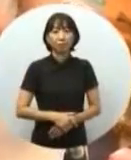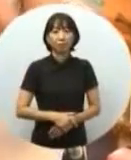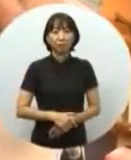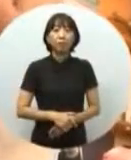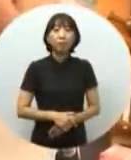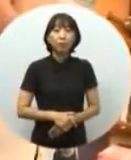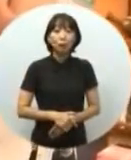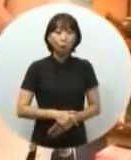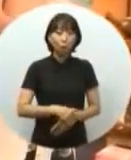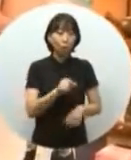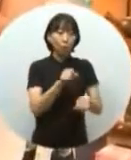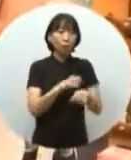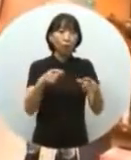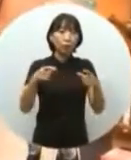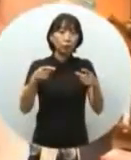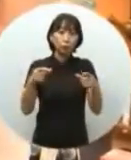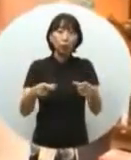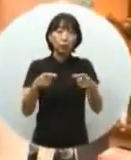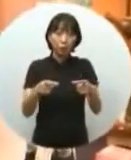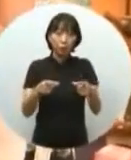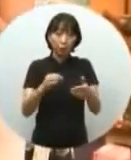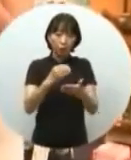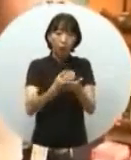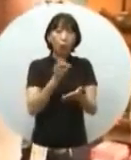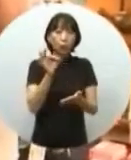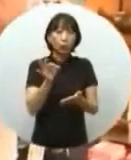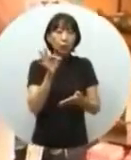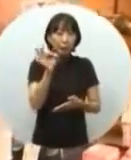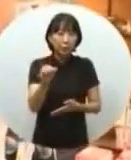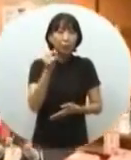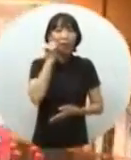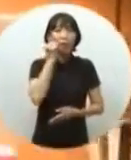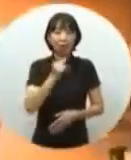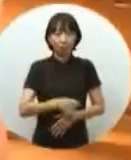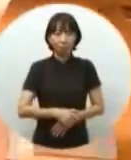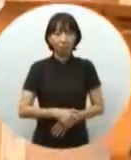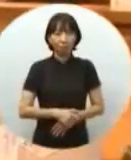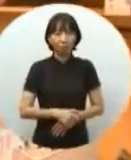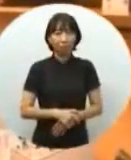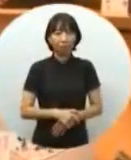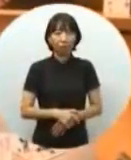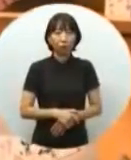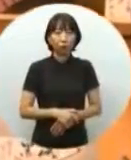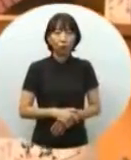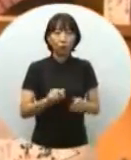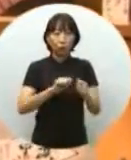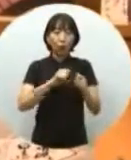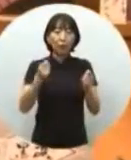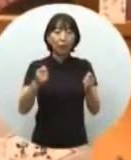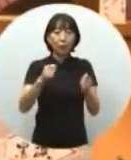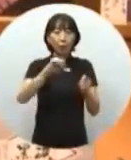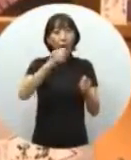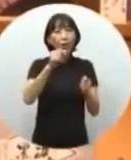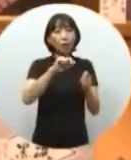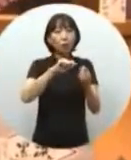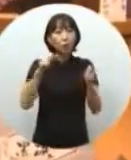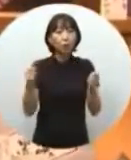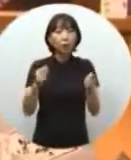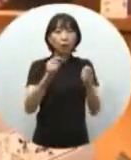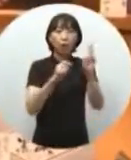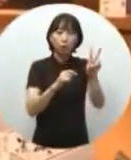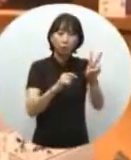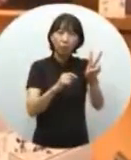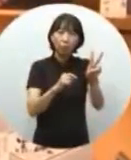こちらのプレミアム付き商品券はお釣りが出ませんので、この商品券を、500円の商品券を2枚